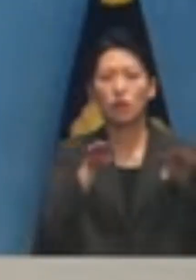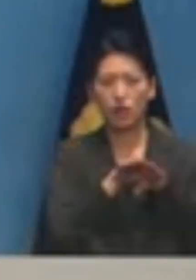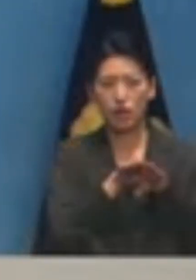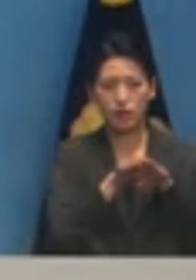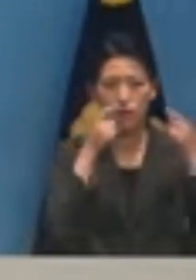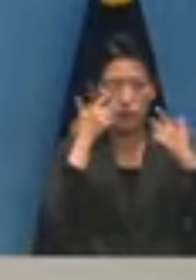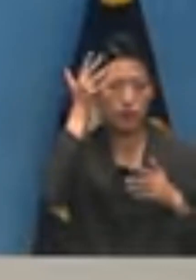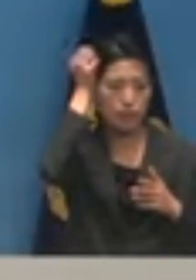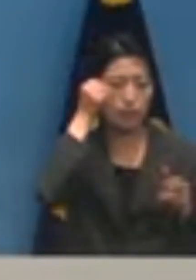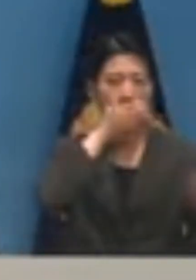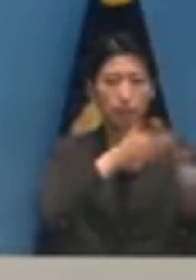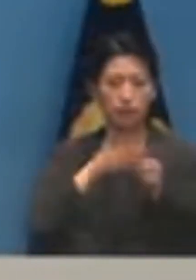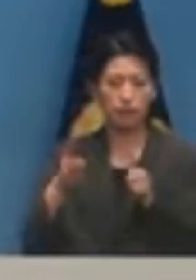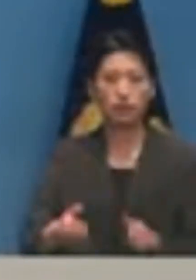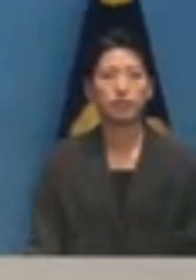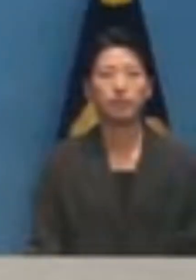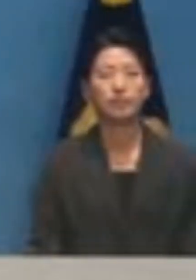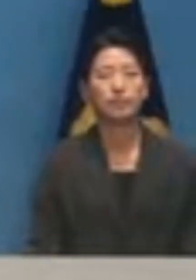마치겠습니다.